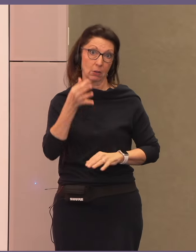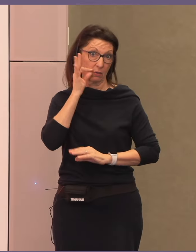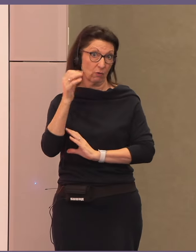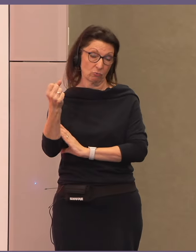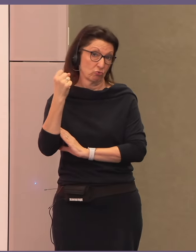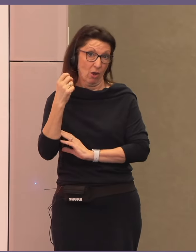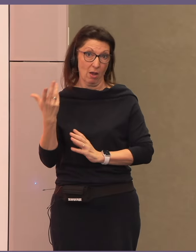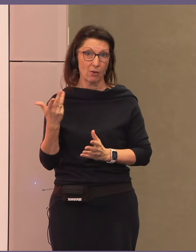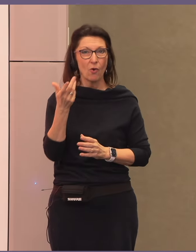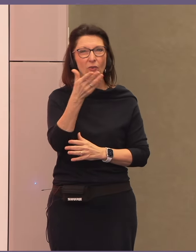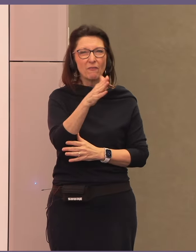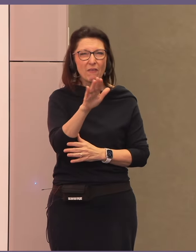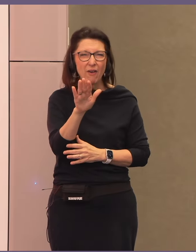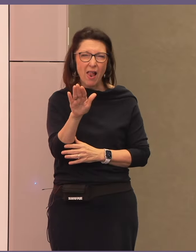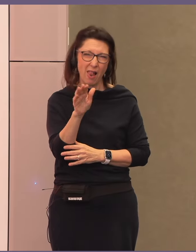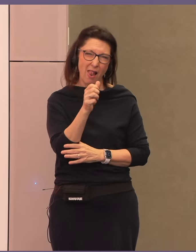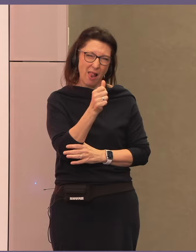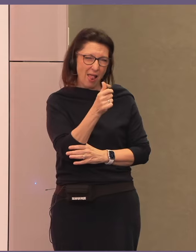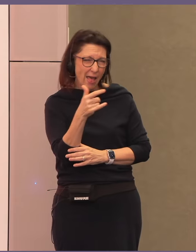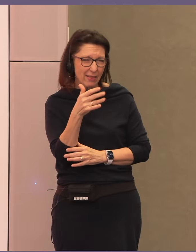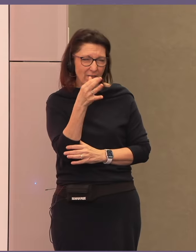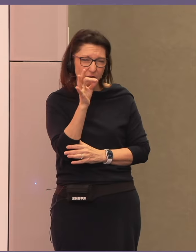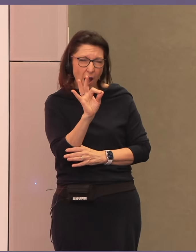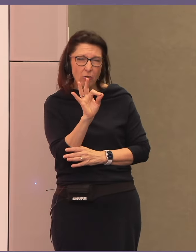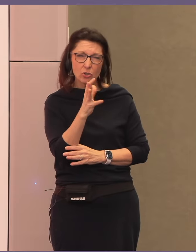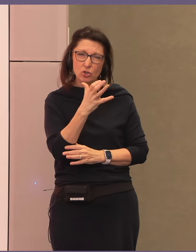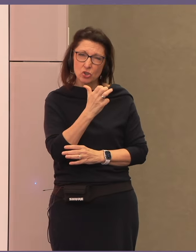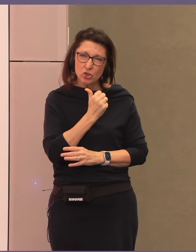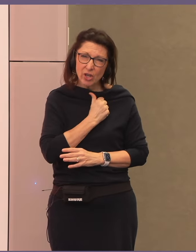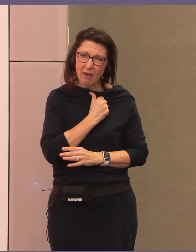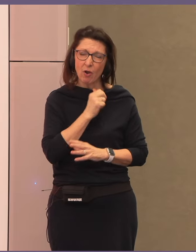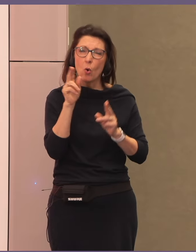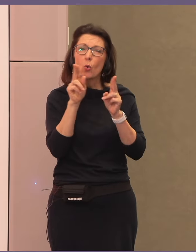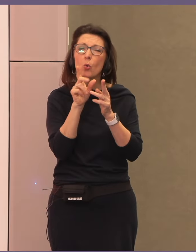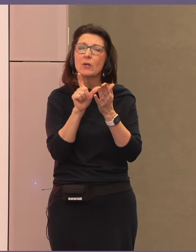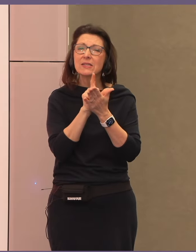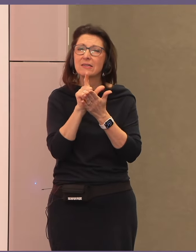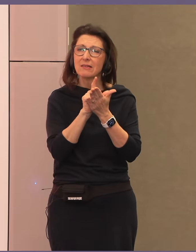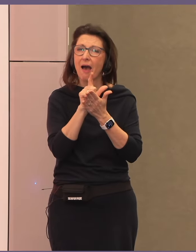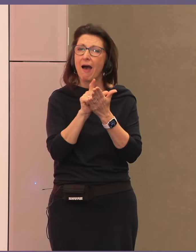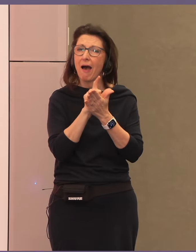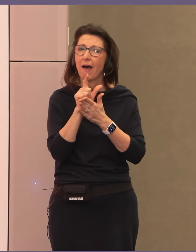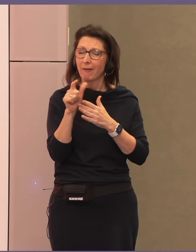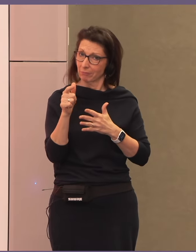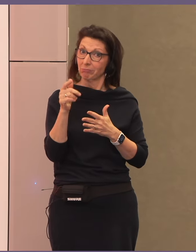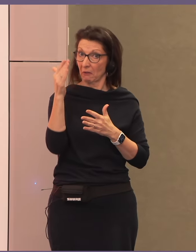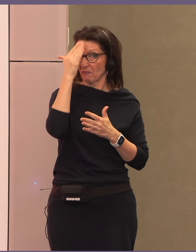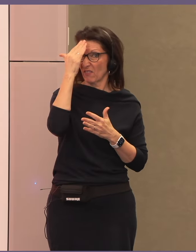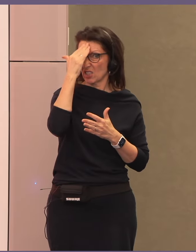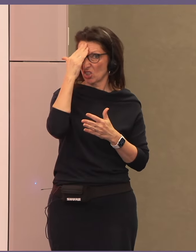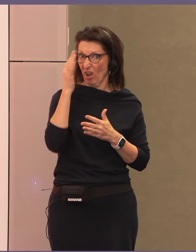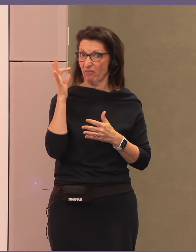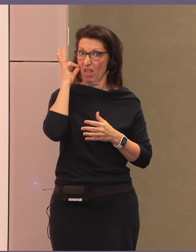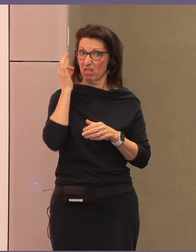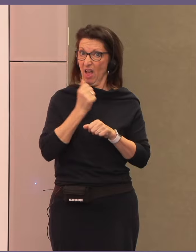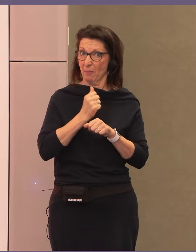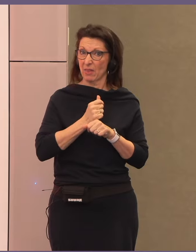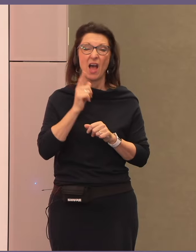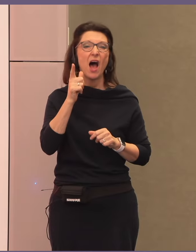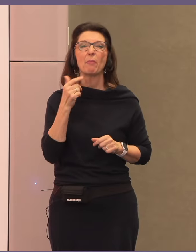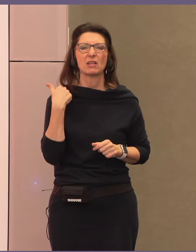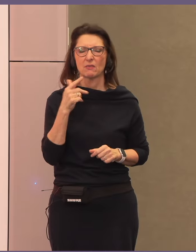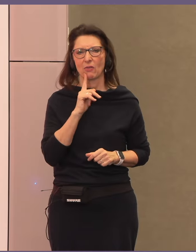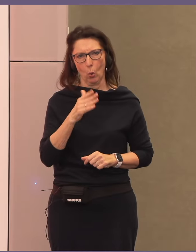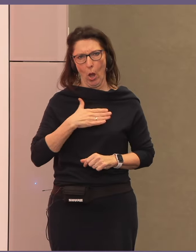jene Fälle, in denen es doch den Frauen für kurze Zeit gelang, als Wissenschaftlerin erfolgreich zu arbeiten, das stellte eine Ausnahme dar. und